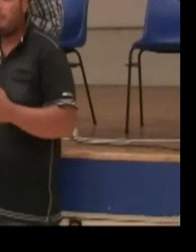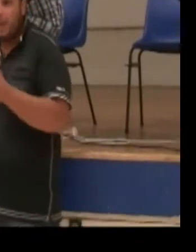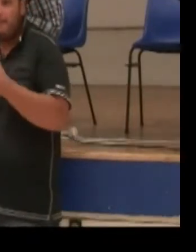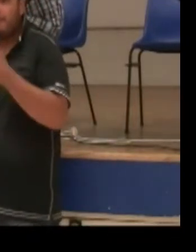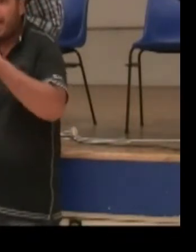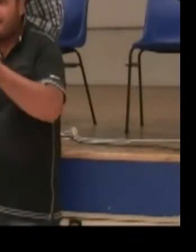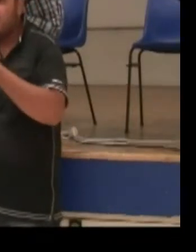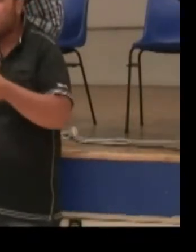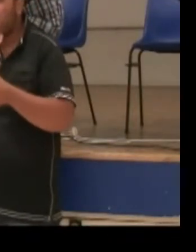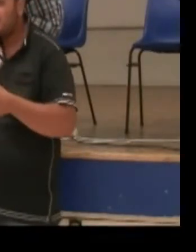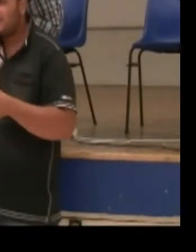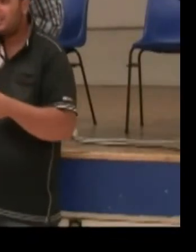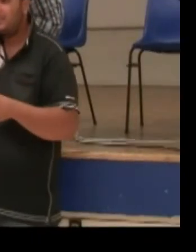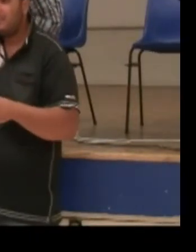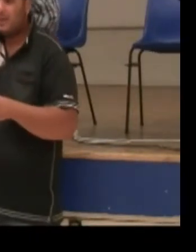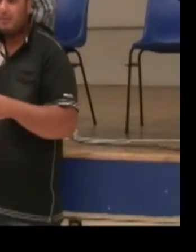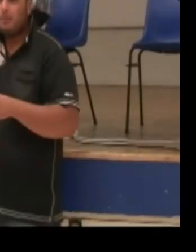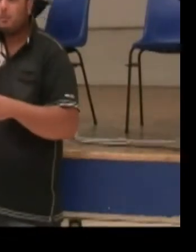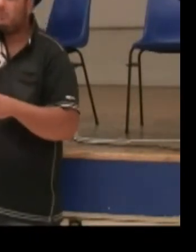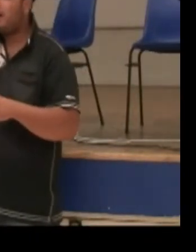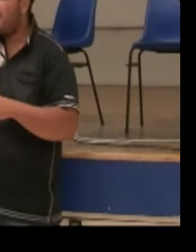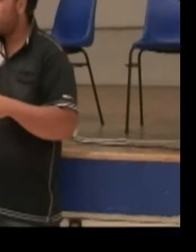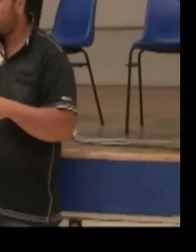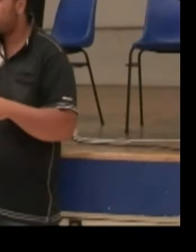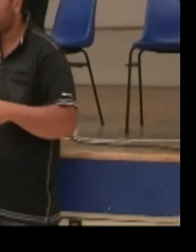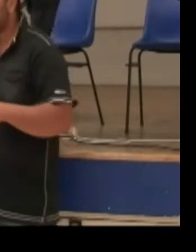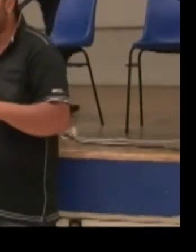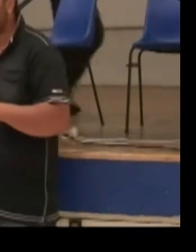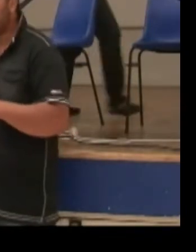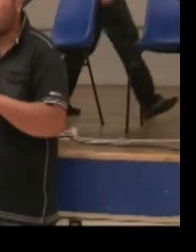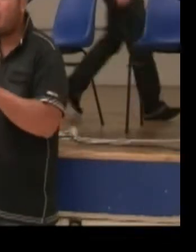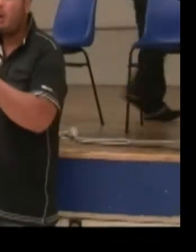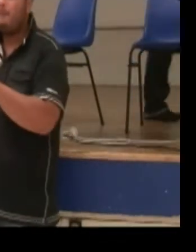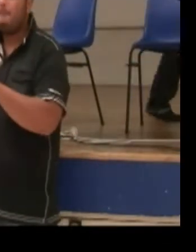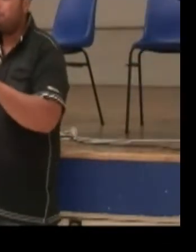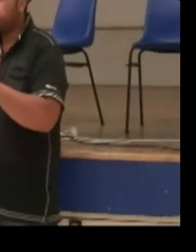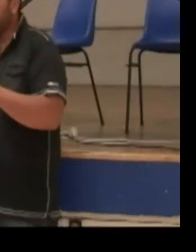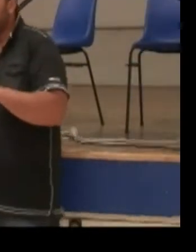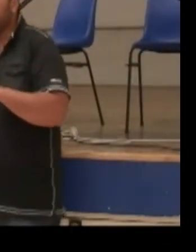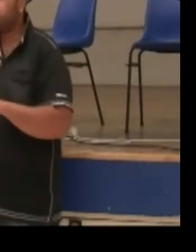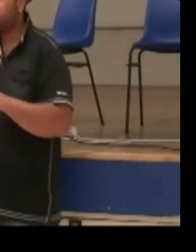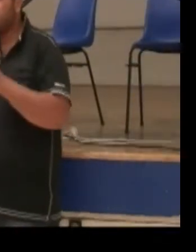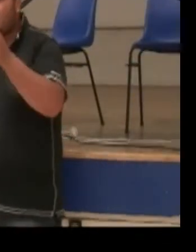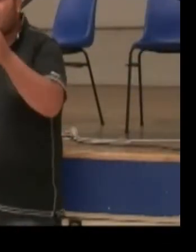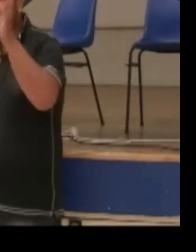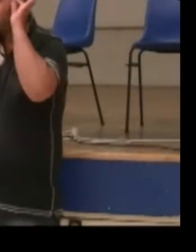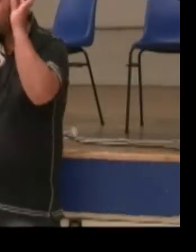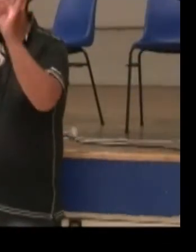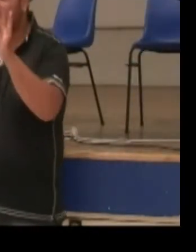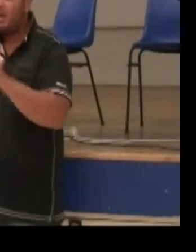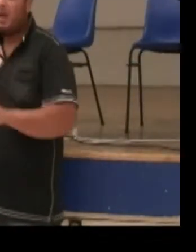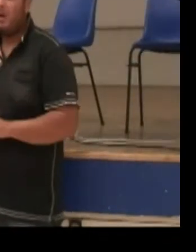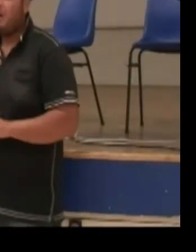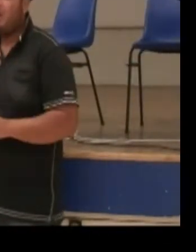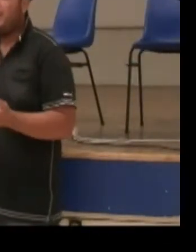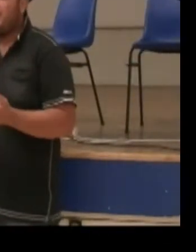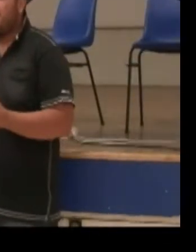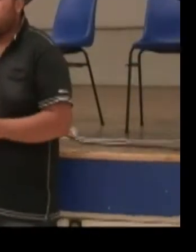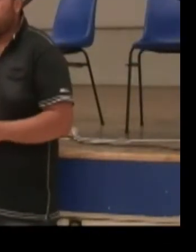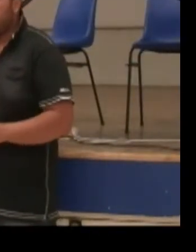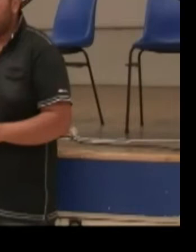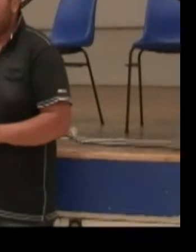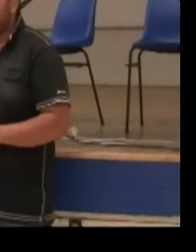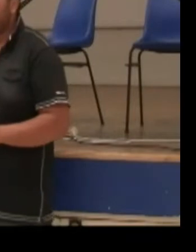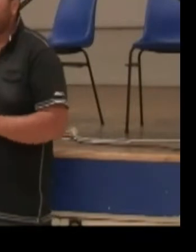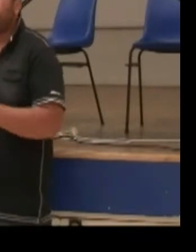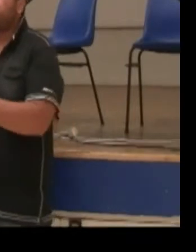prophète ne pensaient pas qu'ils viendraient à bout de ces gens-là. Pourquoi? Parce qu'ils étaient dans une forteresse, mais alors vraiment. Et